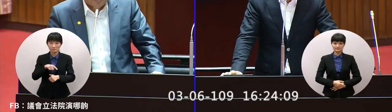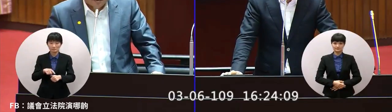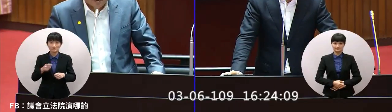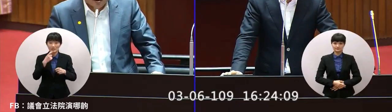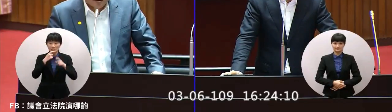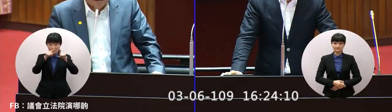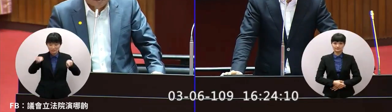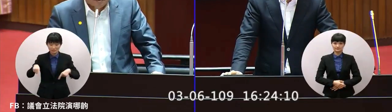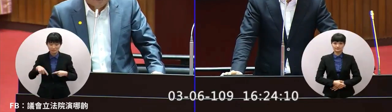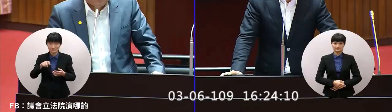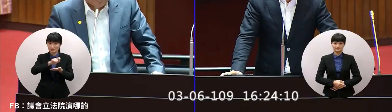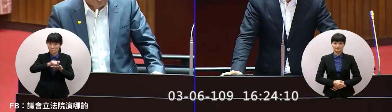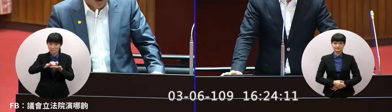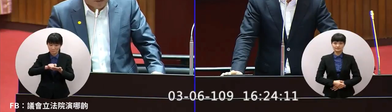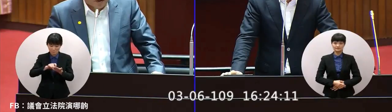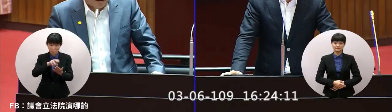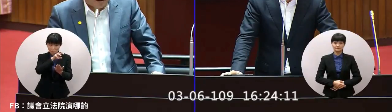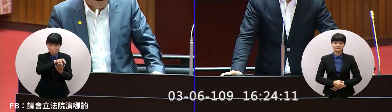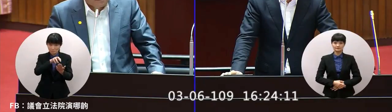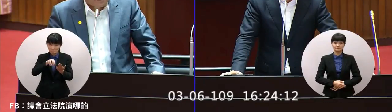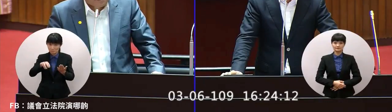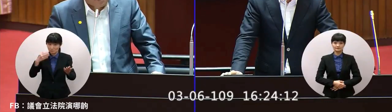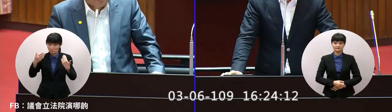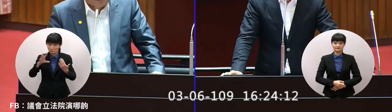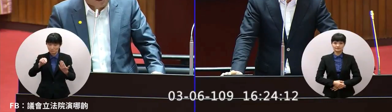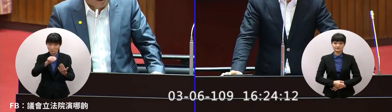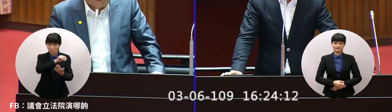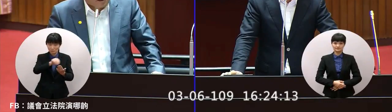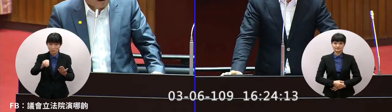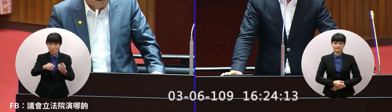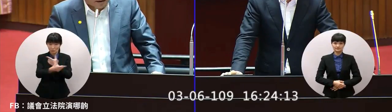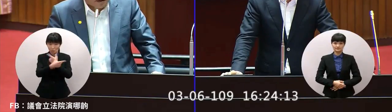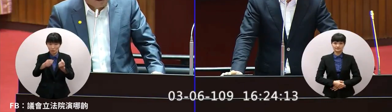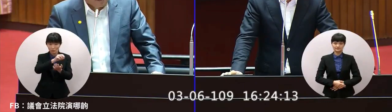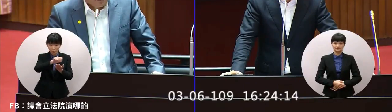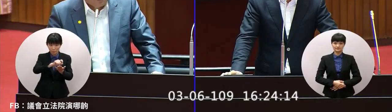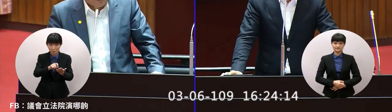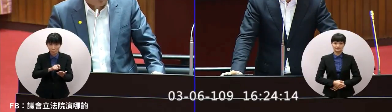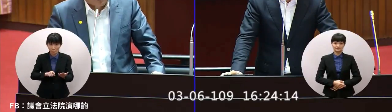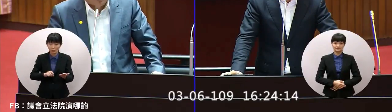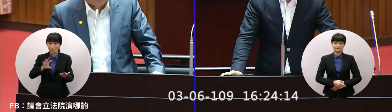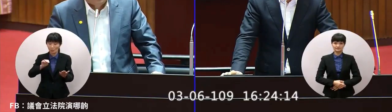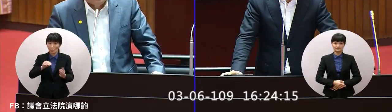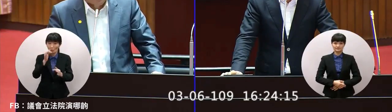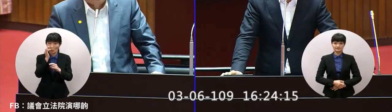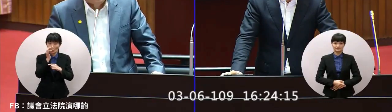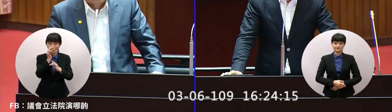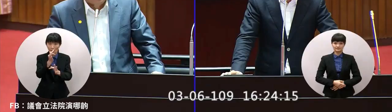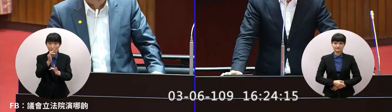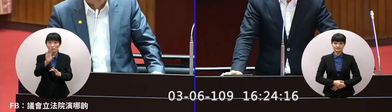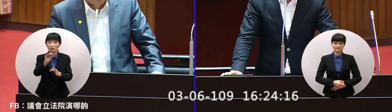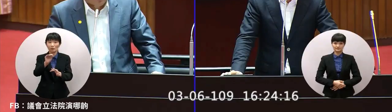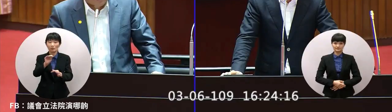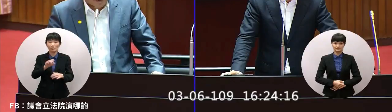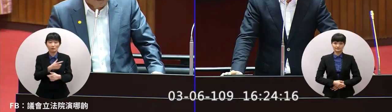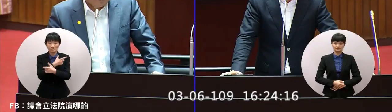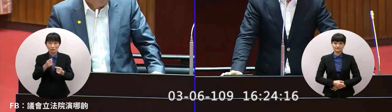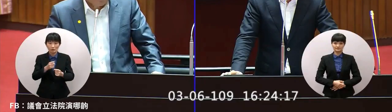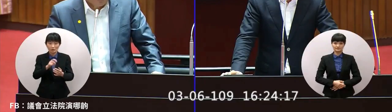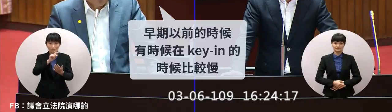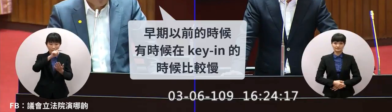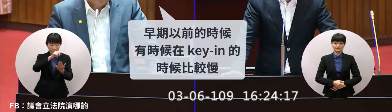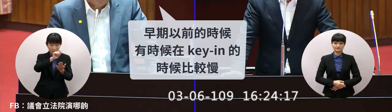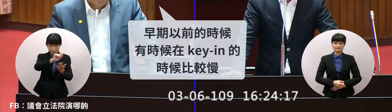单子的时候，一定要确实的全部都有填。那第二关的时候，一定要填的完完全全，才能够让他过关